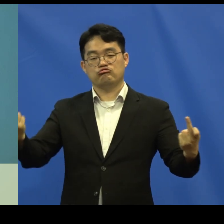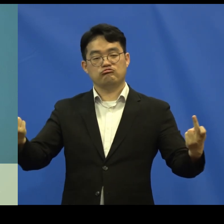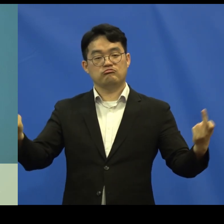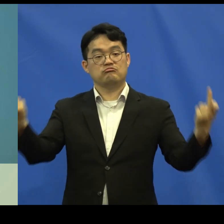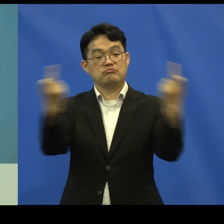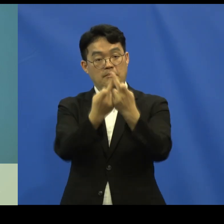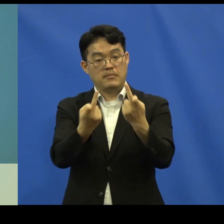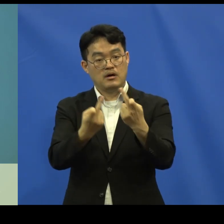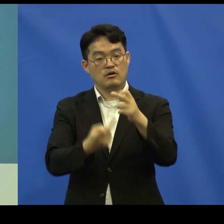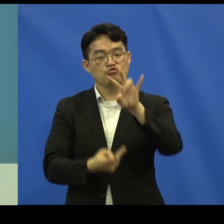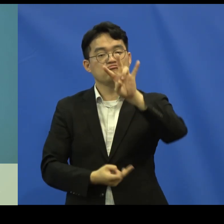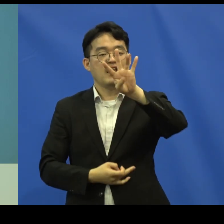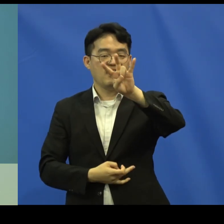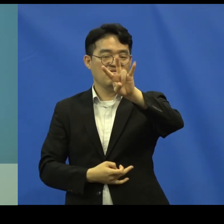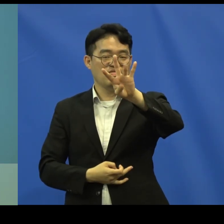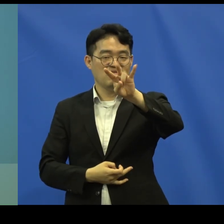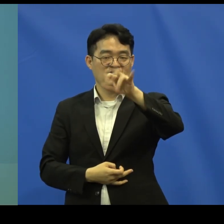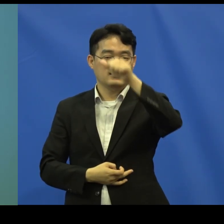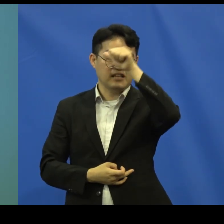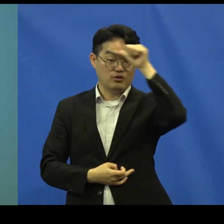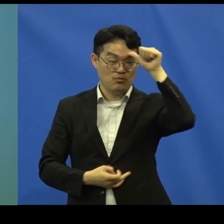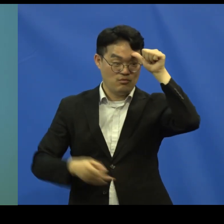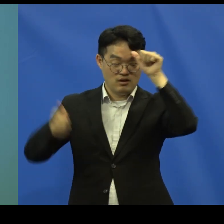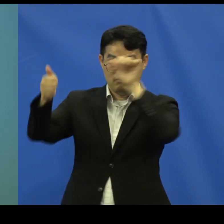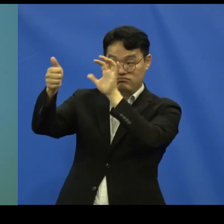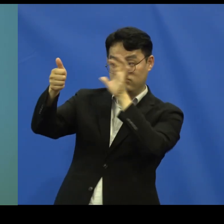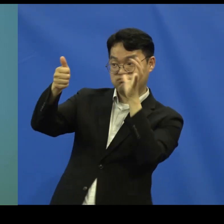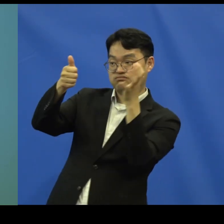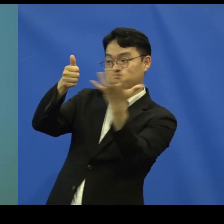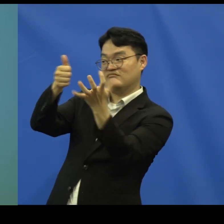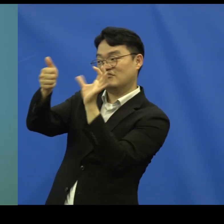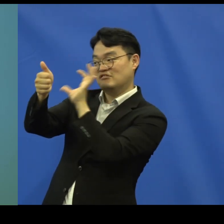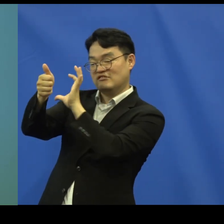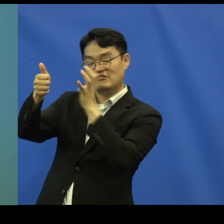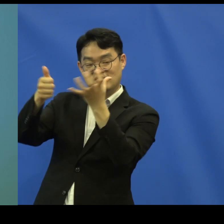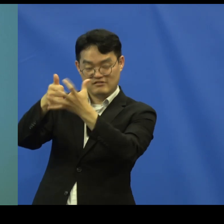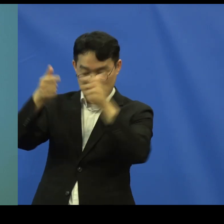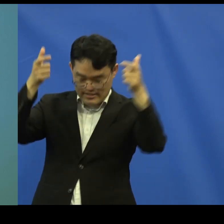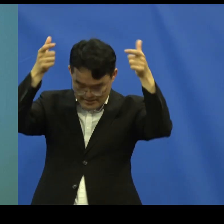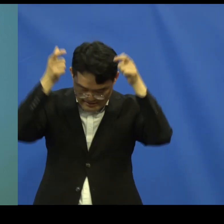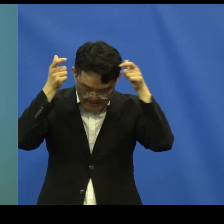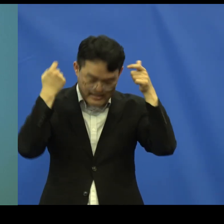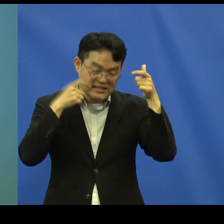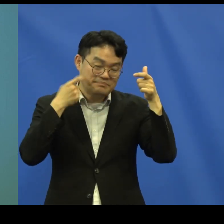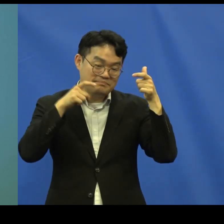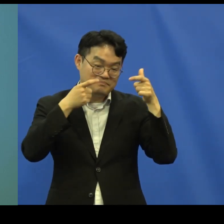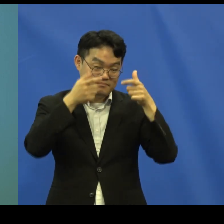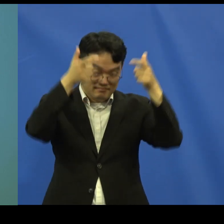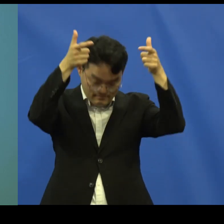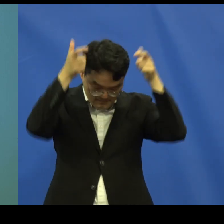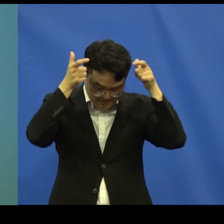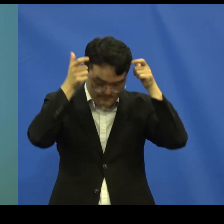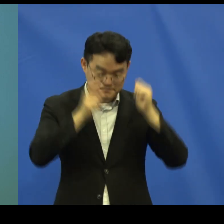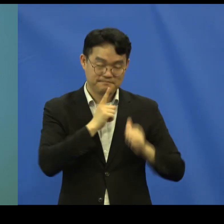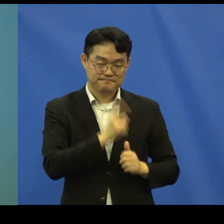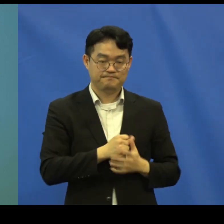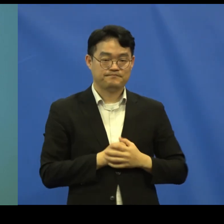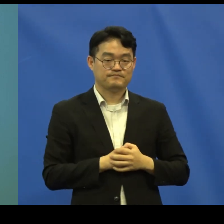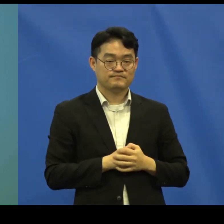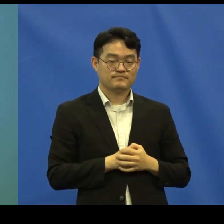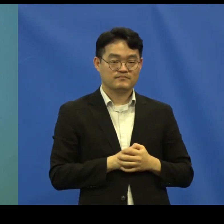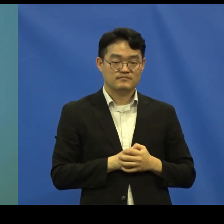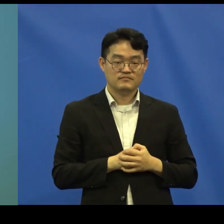믿음을 지켜내고 승리했다는 그런 거죠. 그리고 이 보좌에 그